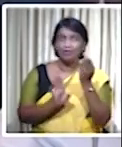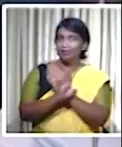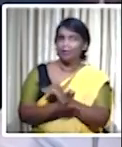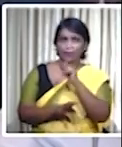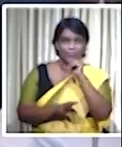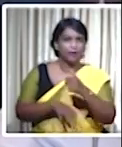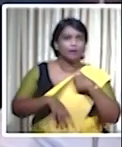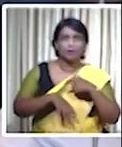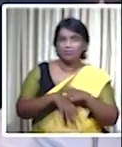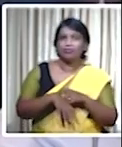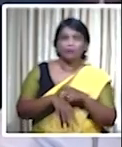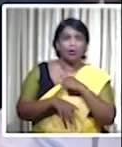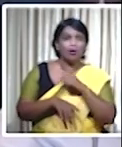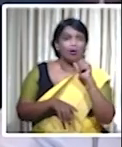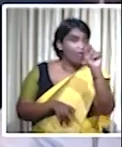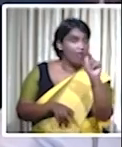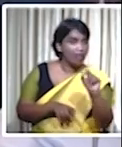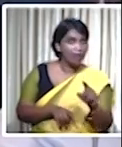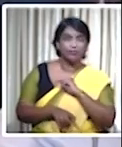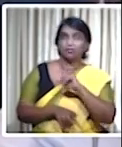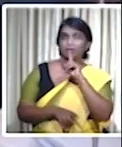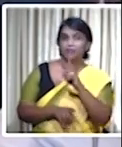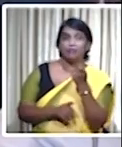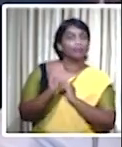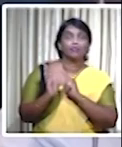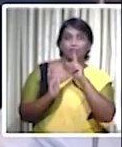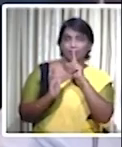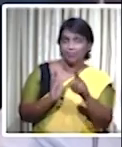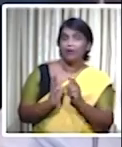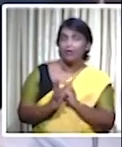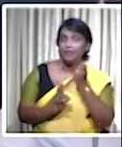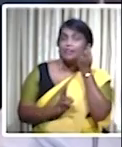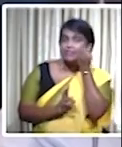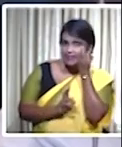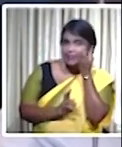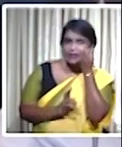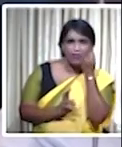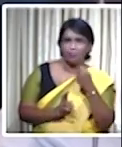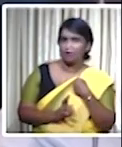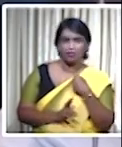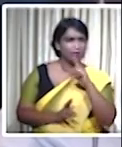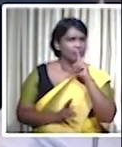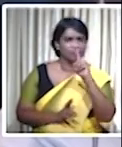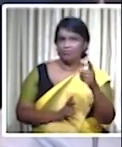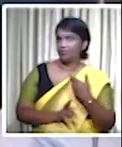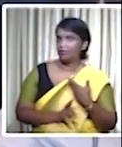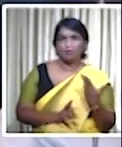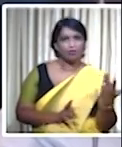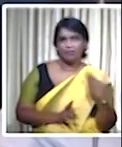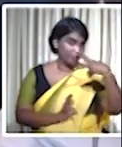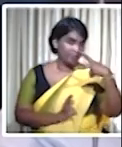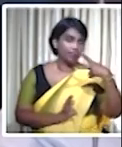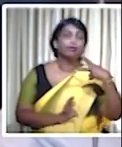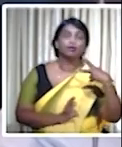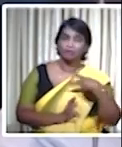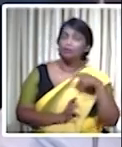කිසිදු අවස්ථාවක බාණ්ඩ නම සඳහන් කරමින් මිල සඳහන් කරමින් සැපද යන්න මගේ කතාවේ මම කිසිම අවස්ථාවක සඳහන් කරලා